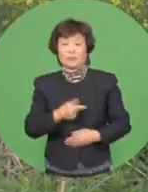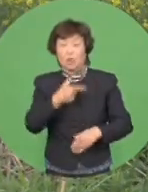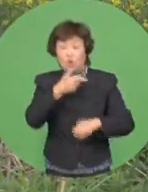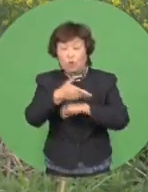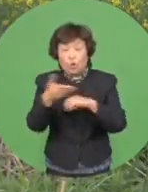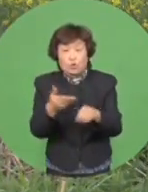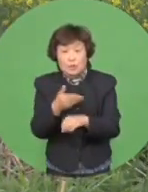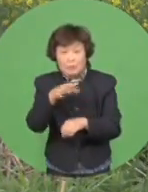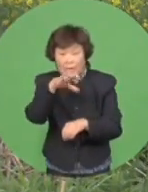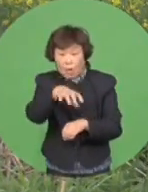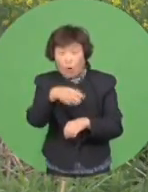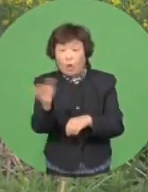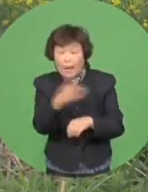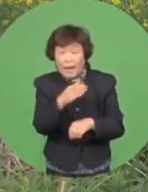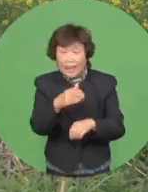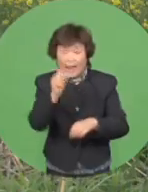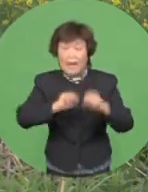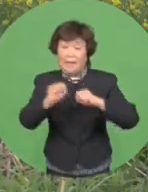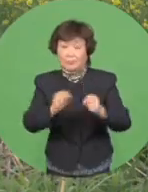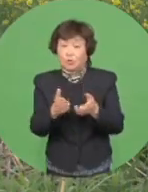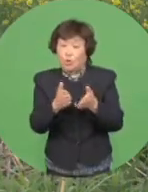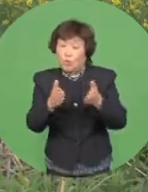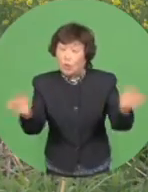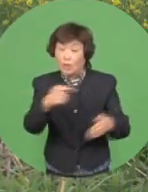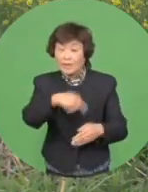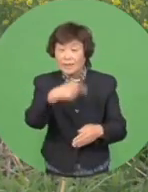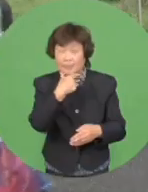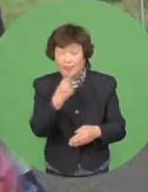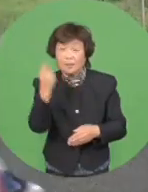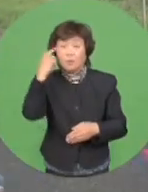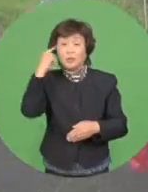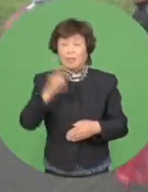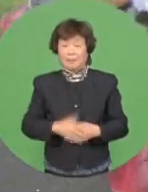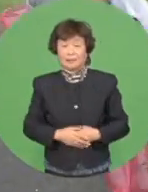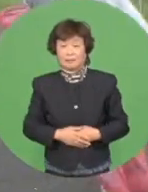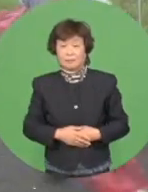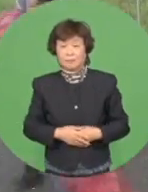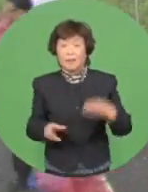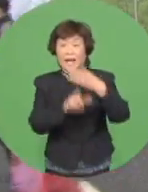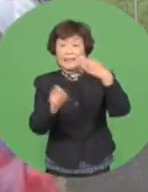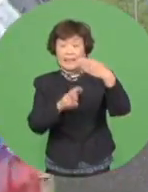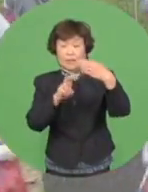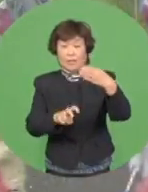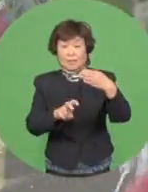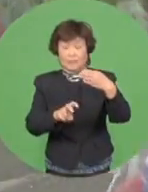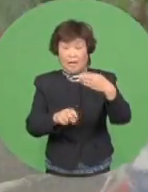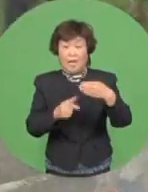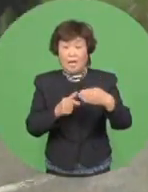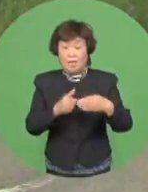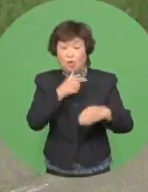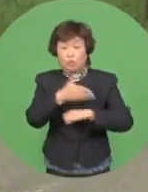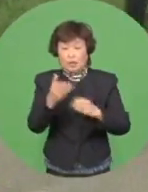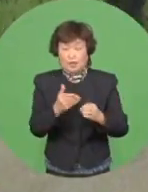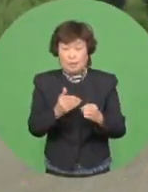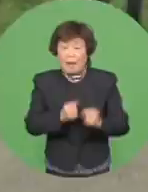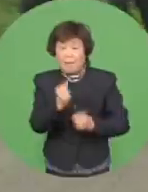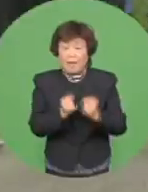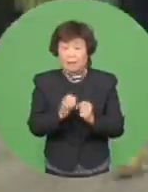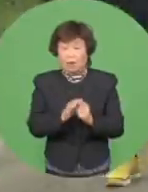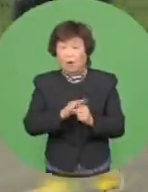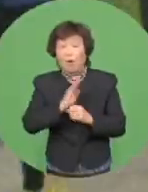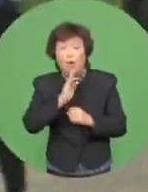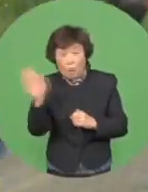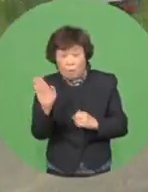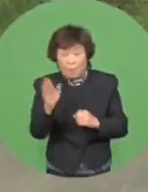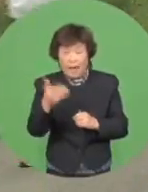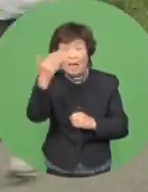島からどんどんこうした活動をね、広げていきたいと思っています。 4月20日徳島マラソン本番の日、